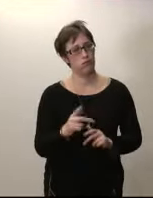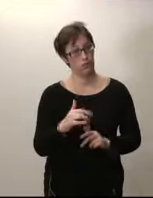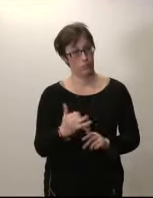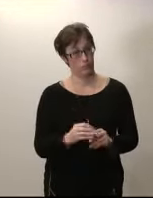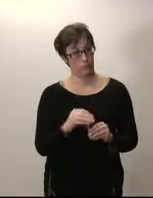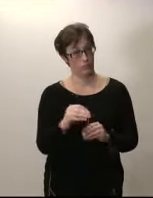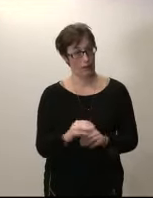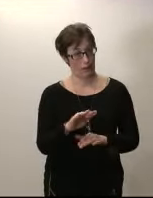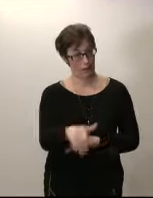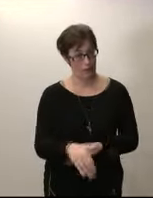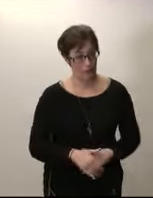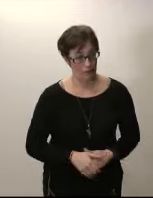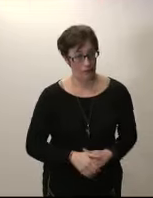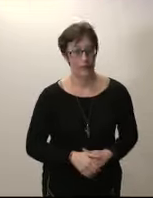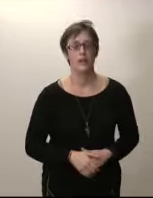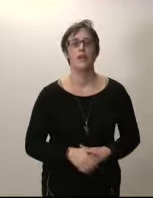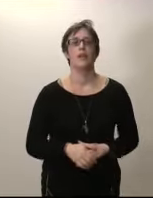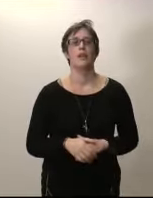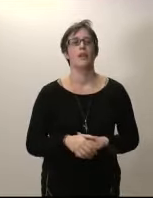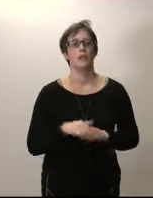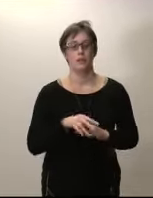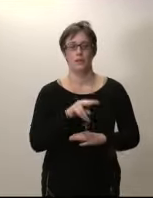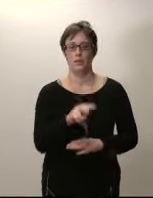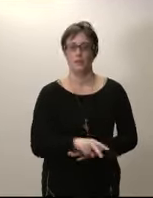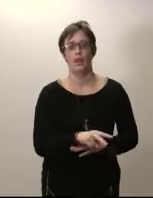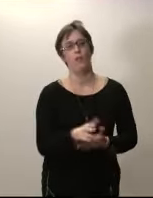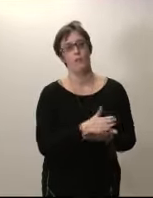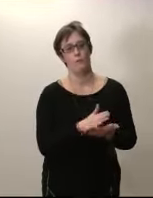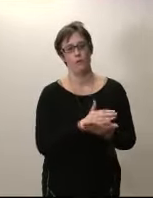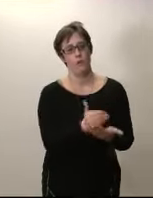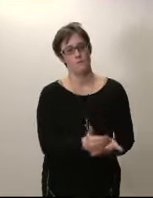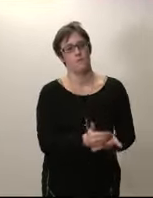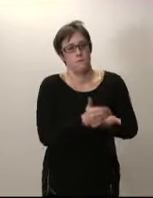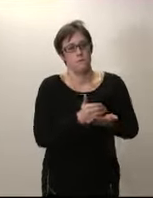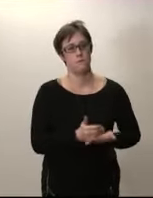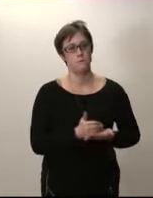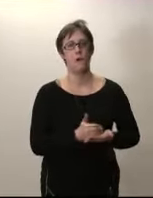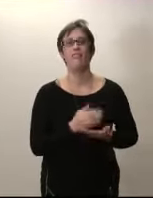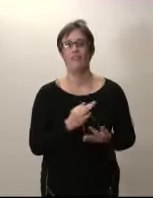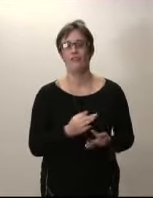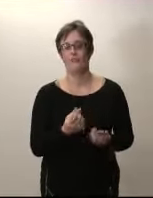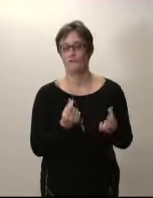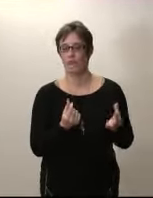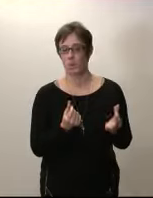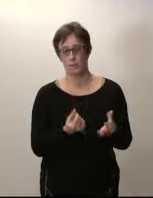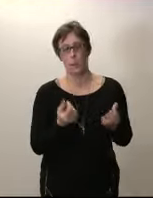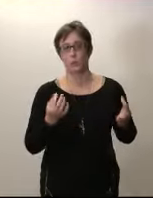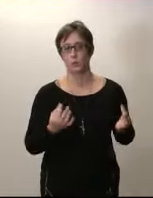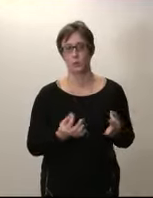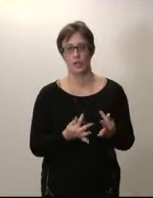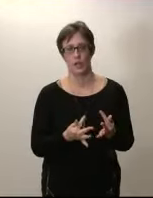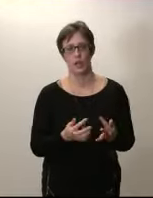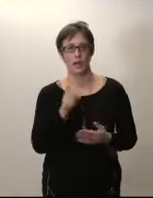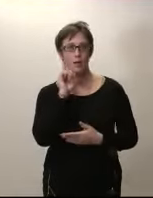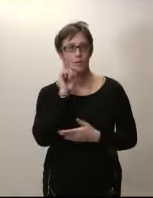L'opération, il est vrai, quand nous l'avons reprise, était financièrement un peu plus délicate, tout simplement parce que